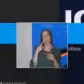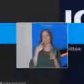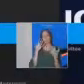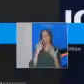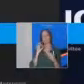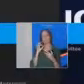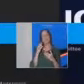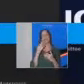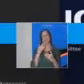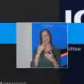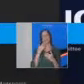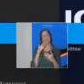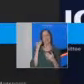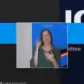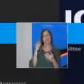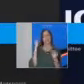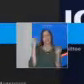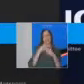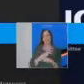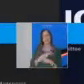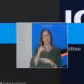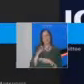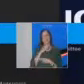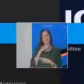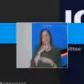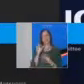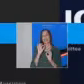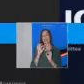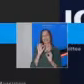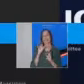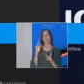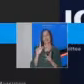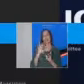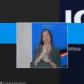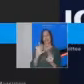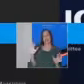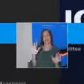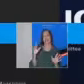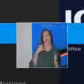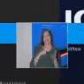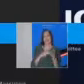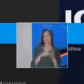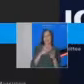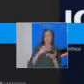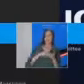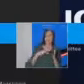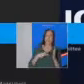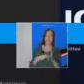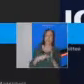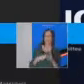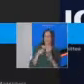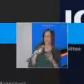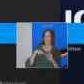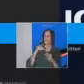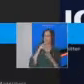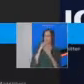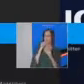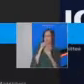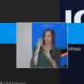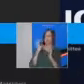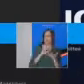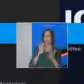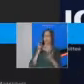הדמוגרפיה של יהודי ארצות הברית כדי להתחיל להבין את שורש הבעיה, הרי זה לא ודאי מושתת רק על נסיבות פוליטיות.